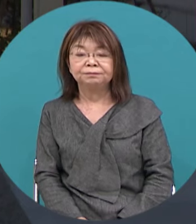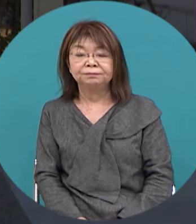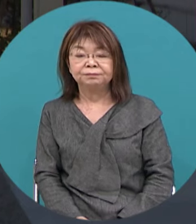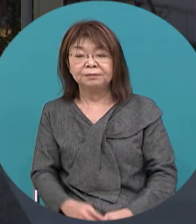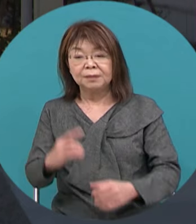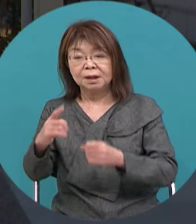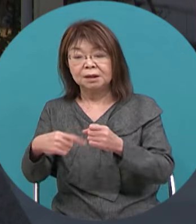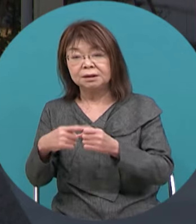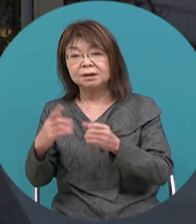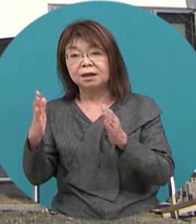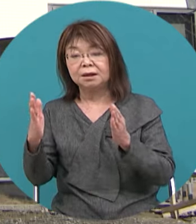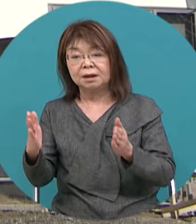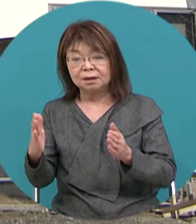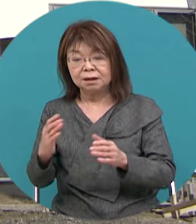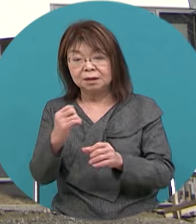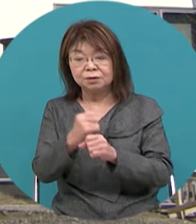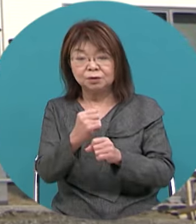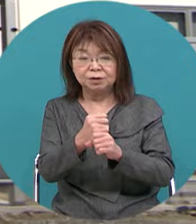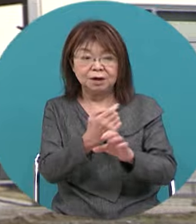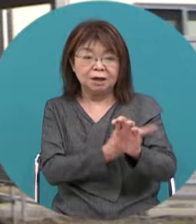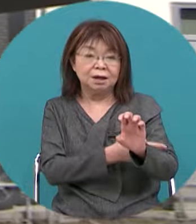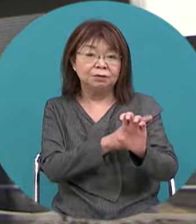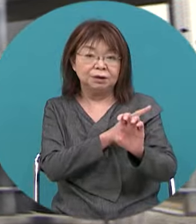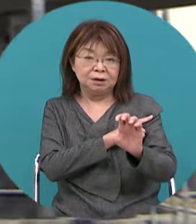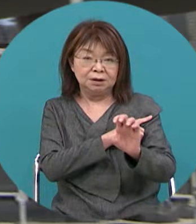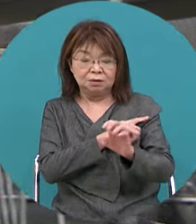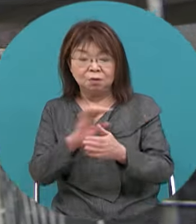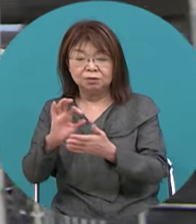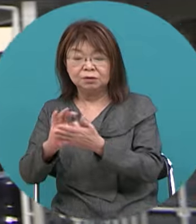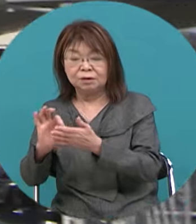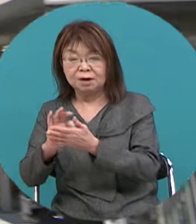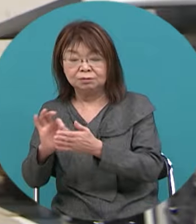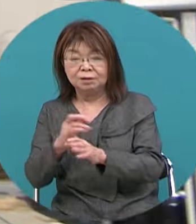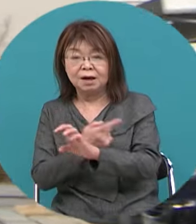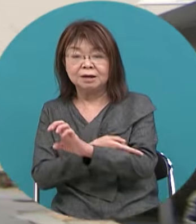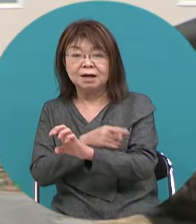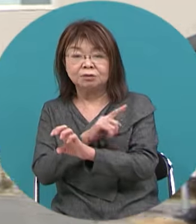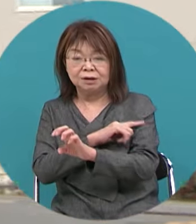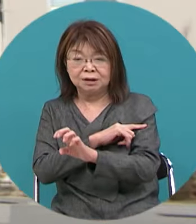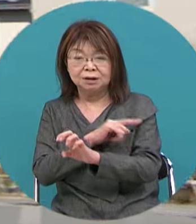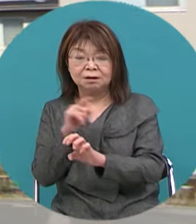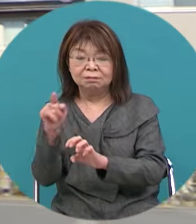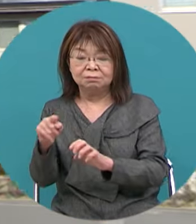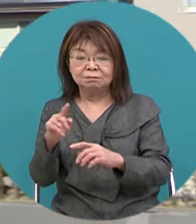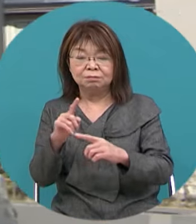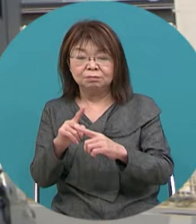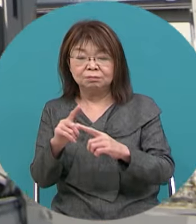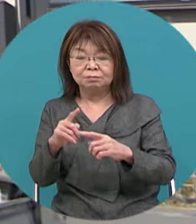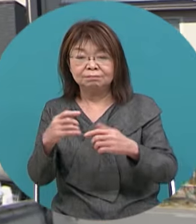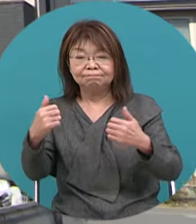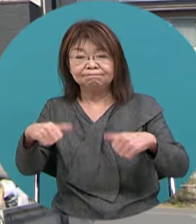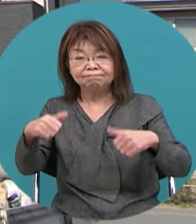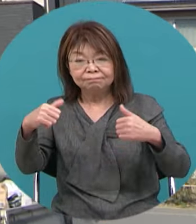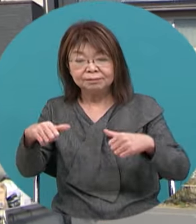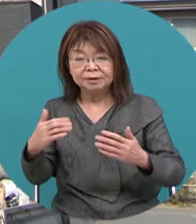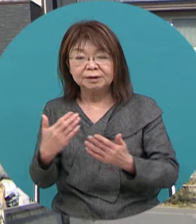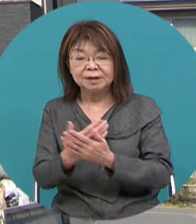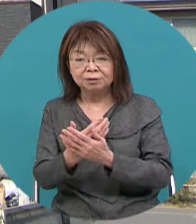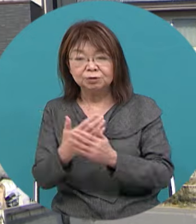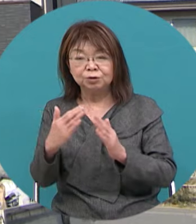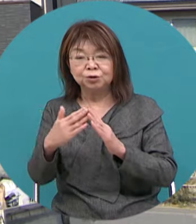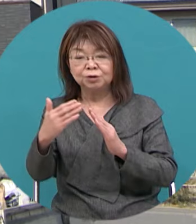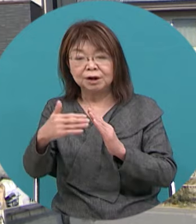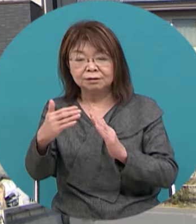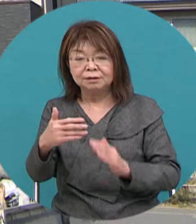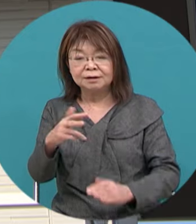1年間で作るエネルギー量と消費するエネルギー量が正味ゼロ以下となる住宅である